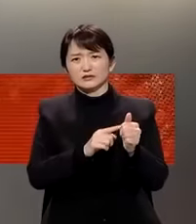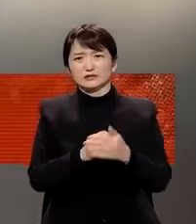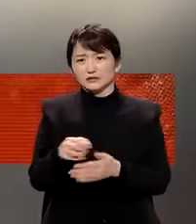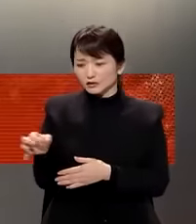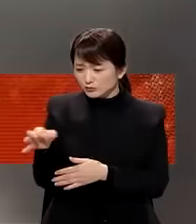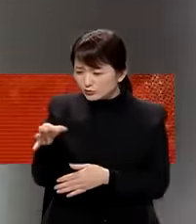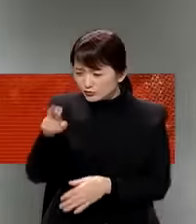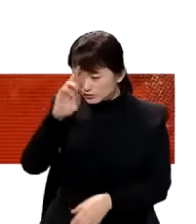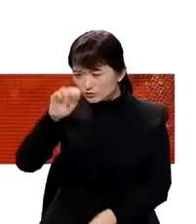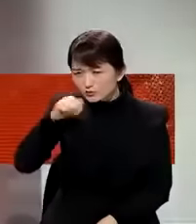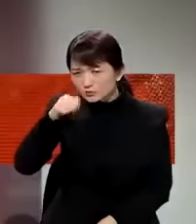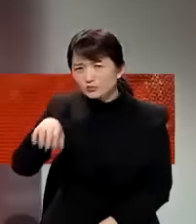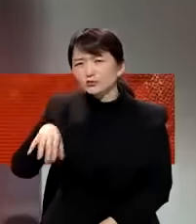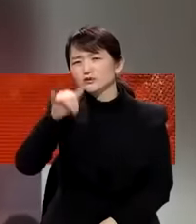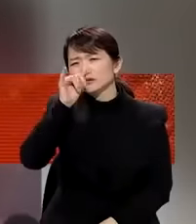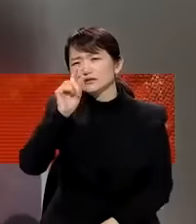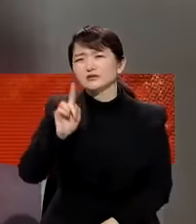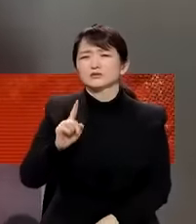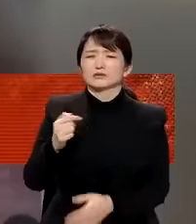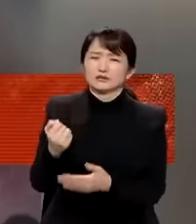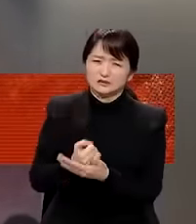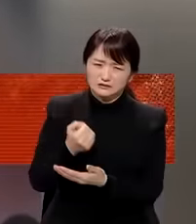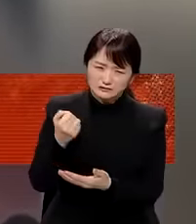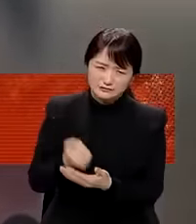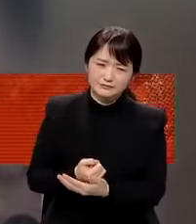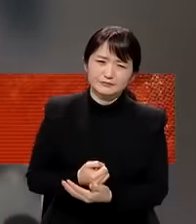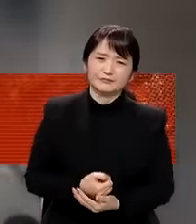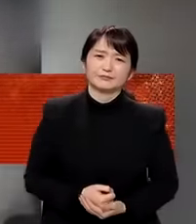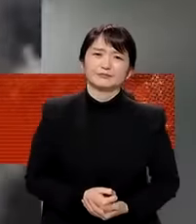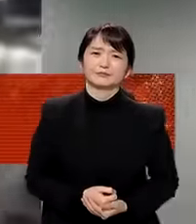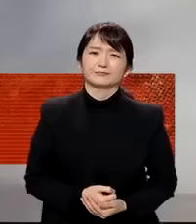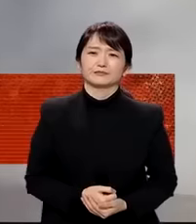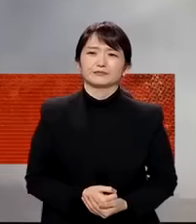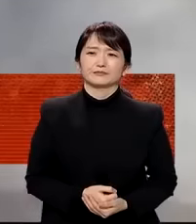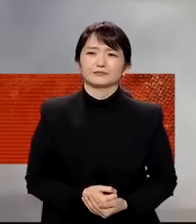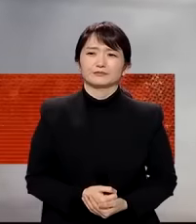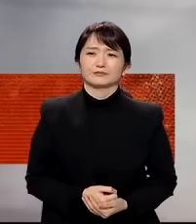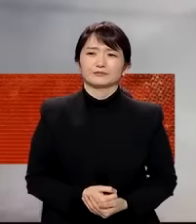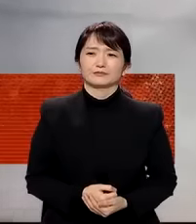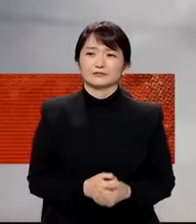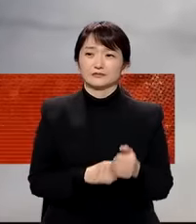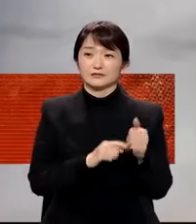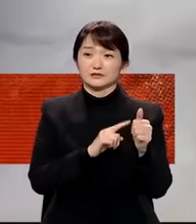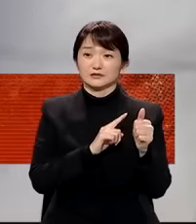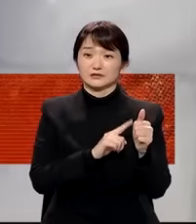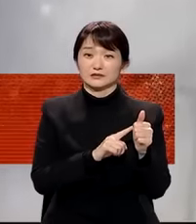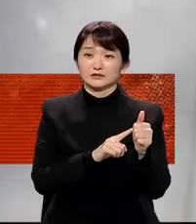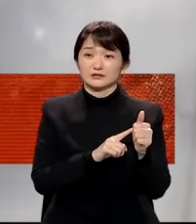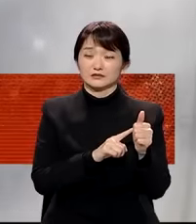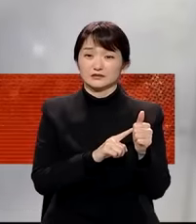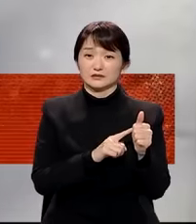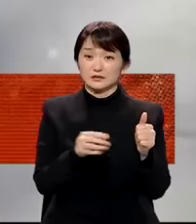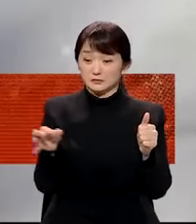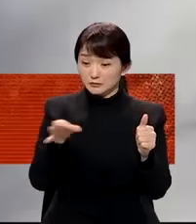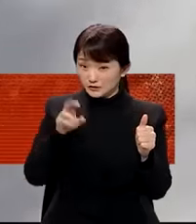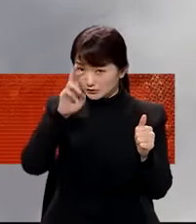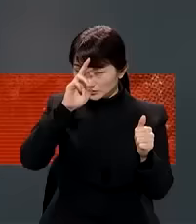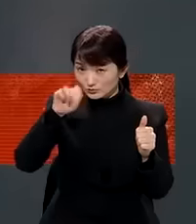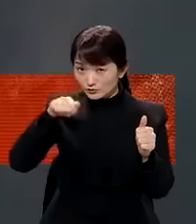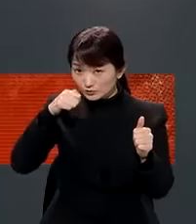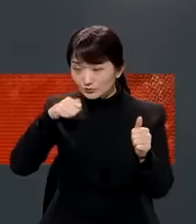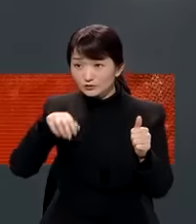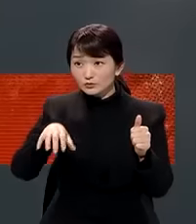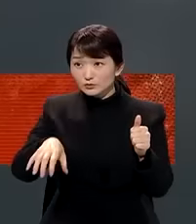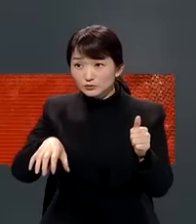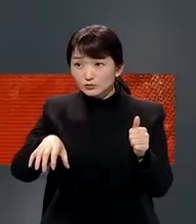같은 곳이 데 아 참 예음 아마 저분 같은 경우는이 무료 급식소 든가 이런